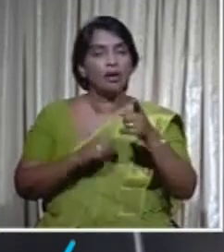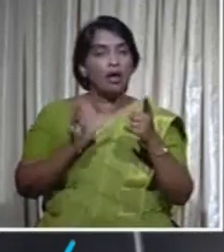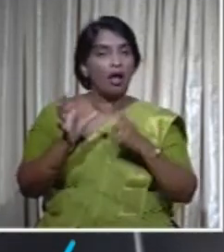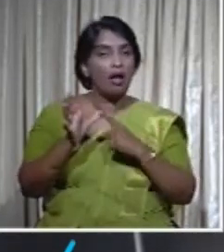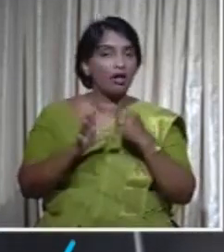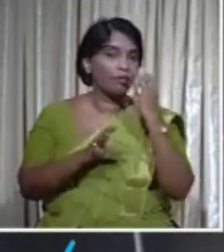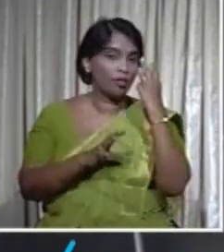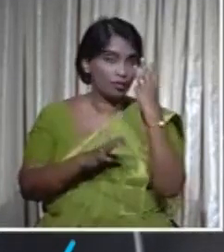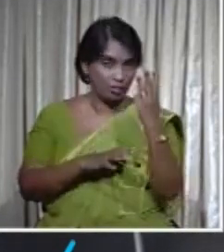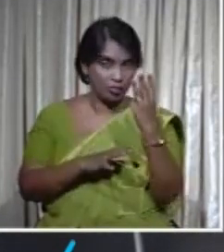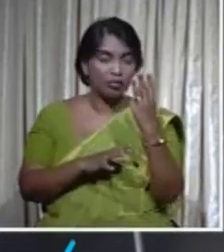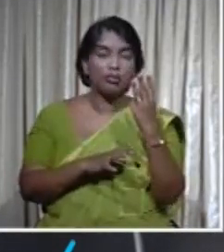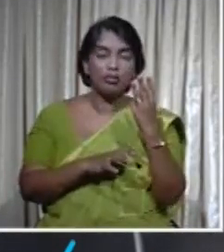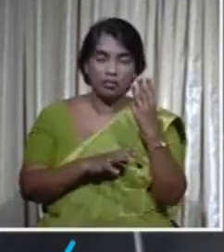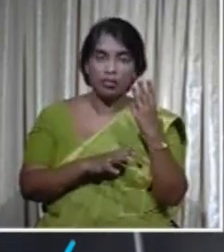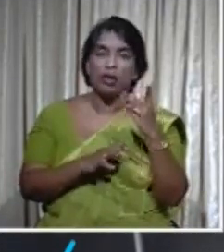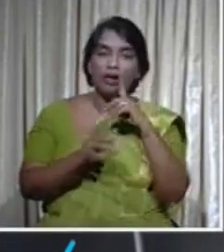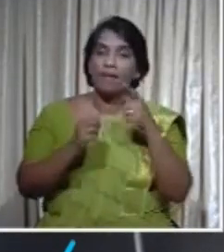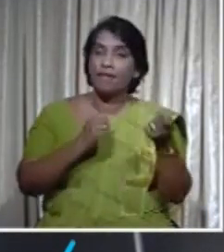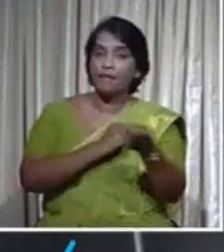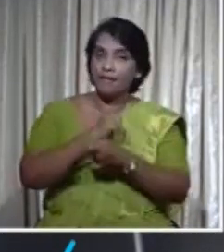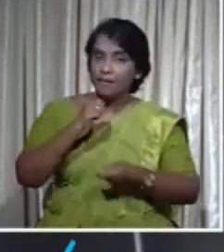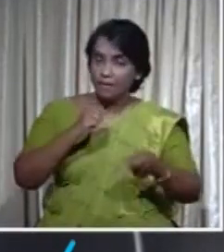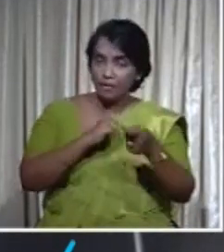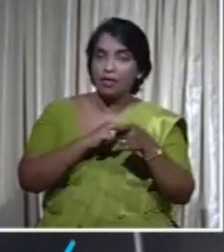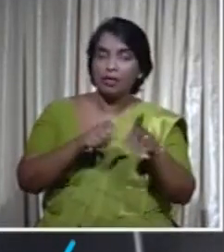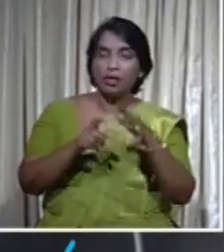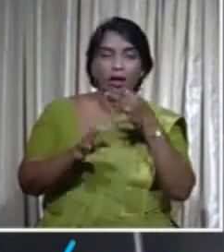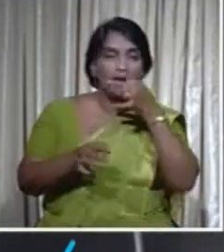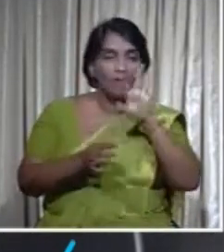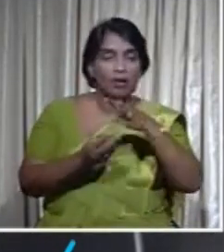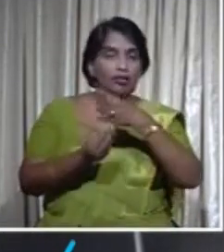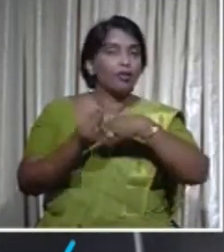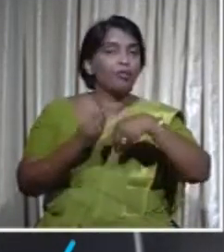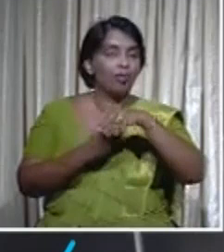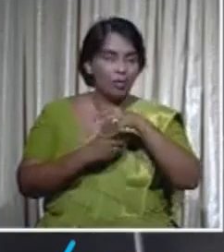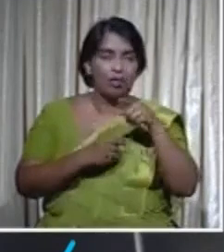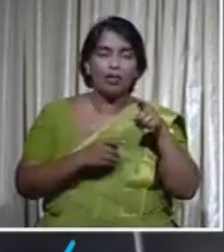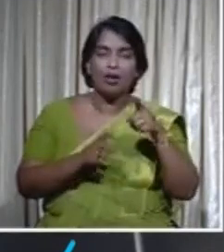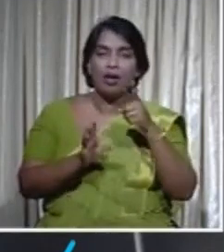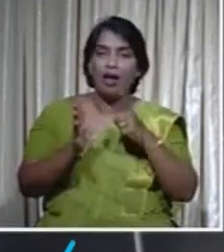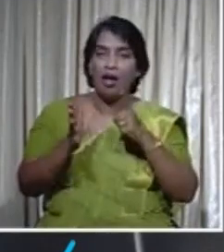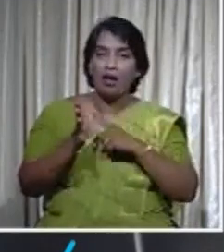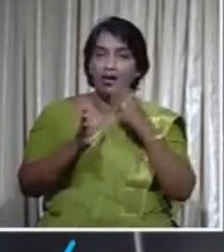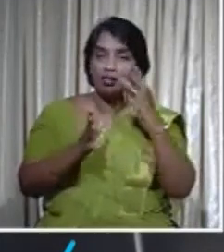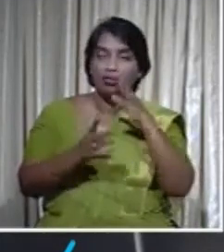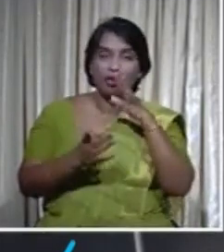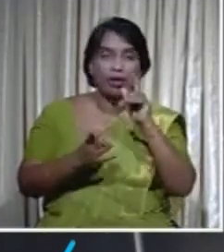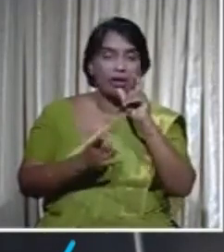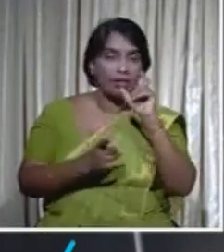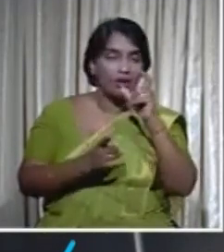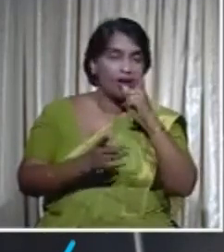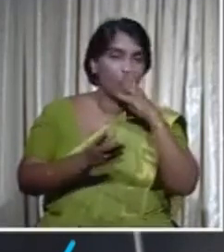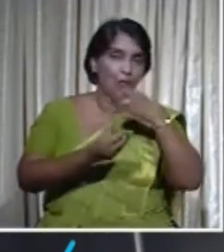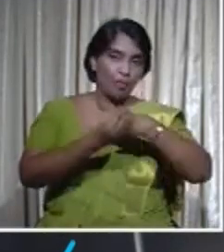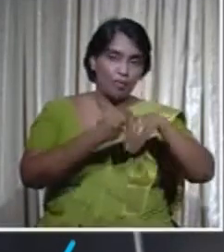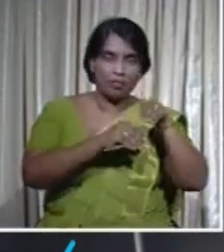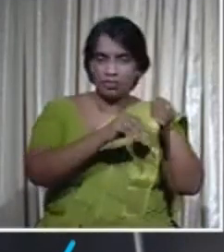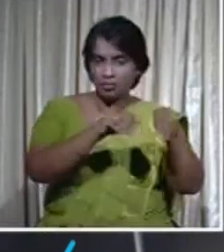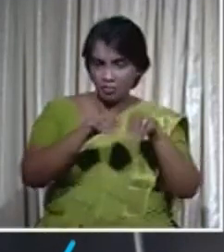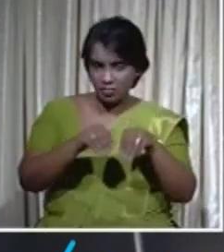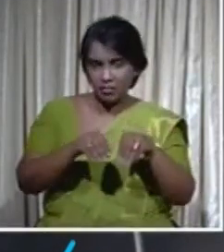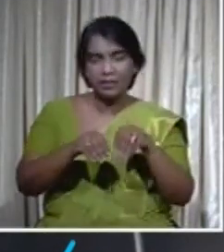இயற்கை விவசாயத்தை செய்து பழகுங்கள் அதை செய்ய வேண்டும் என்று கட்டாயப்படுத்தி இருந்தால் ஏனைய விவசாயமும்